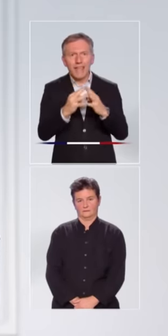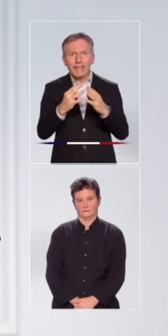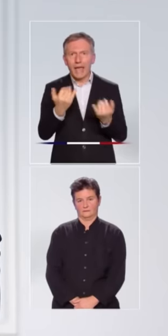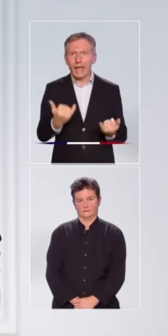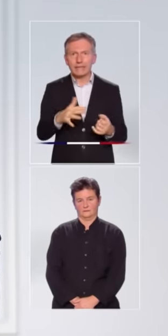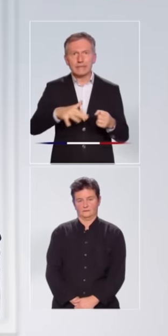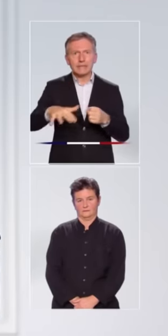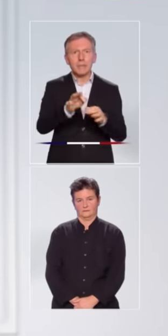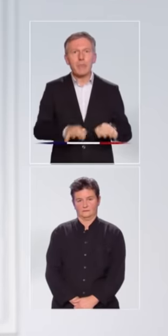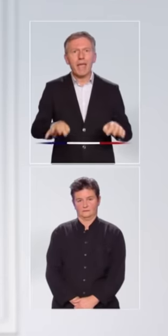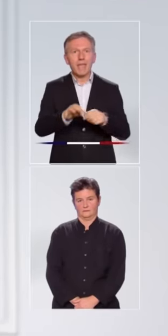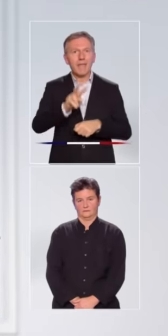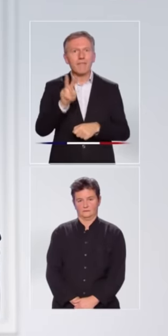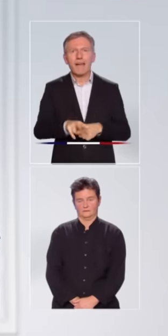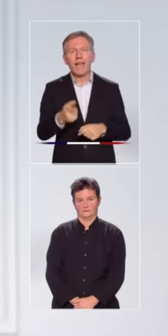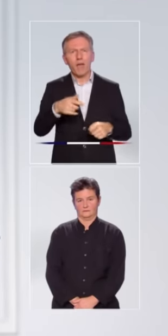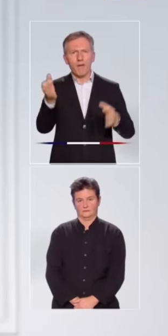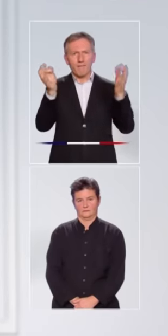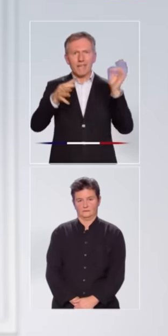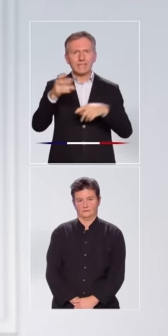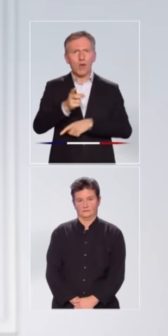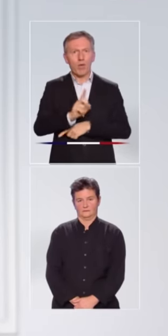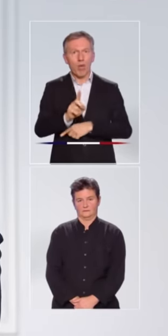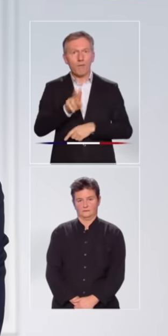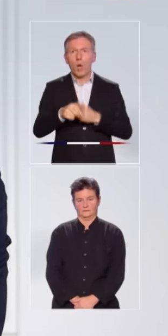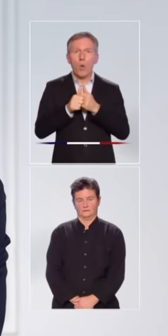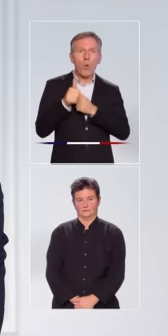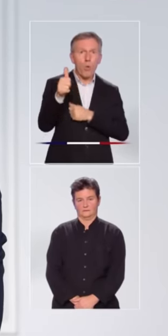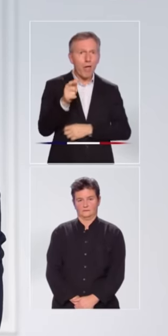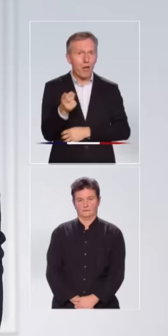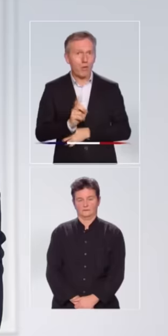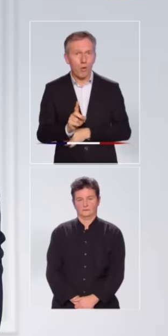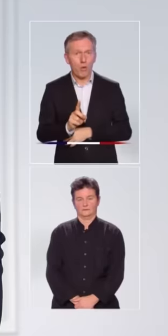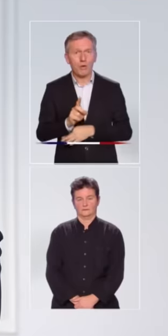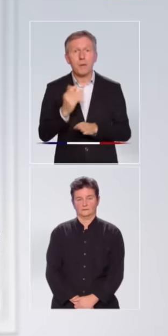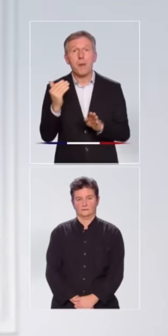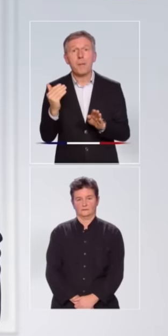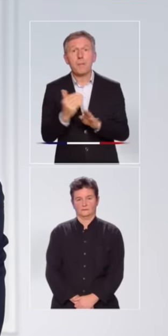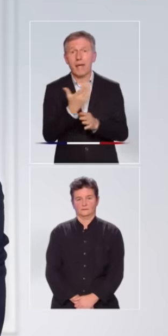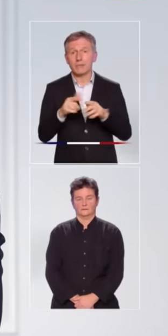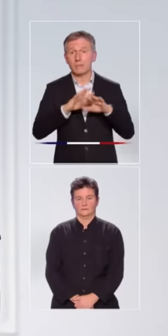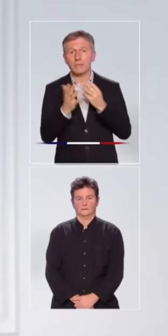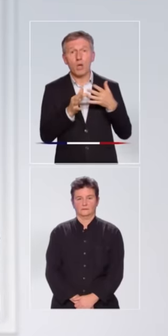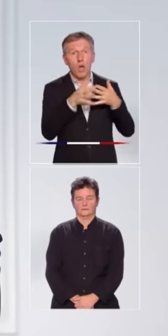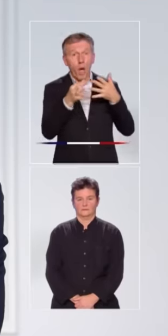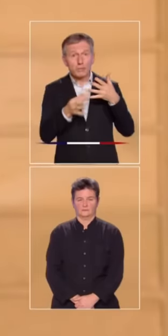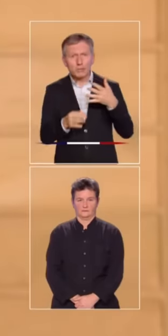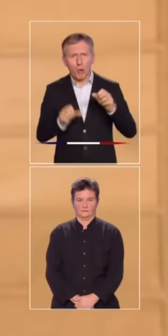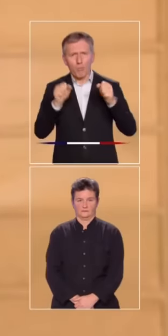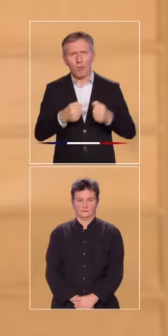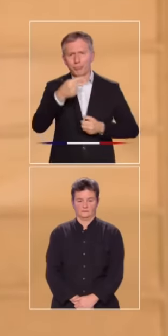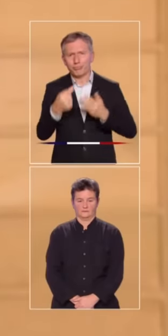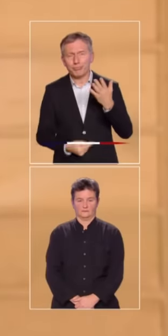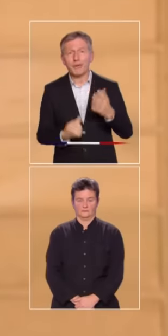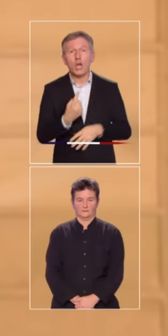pays. Donc ça n'est pas une fiction et ça n'est pas loin de nous. Ce qui s'est passé, donc toutes ces options sont possibles. Le seul